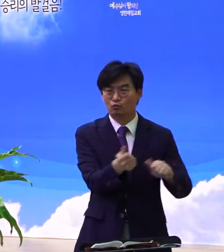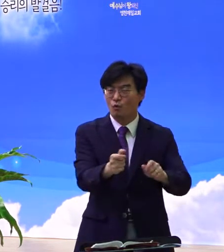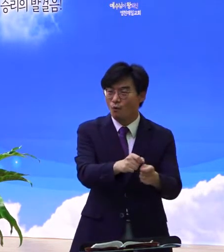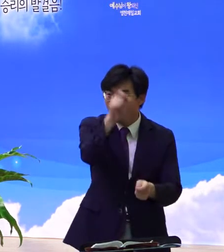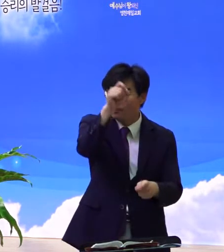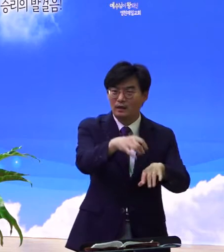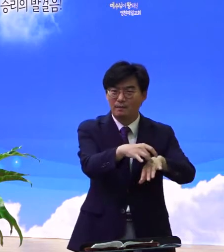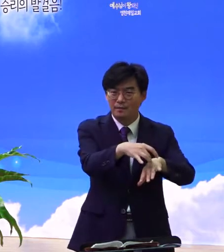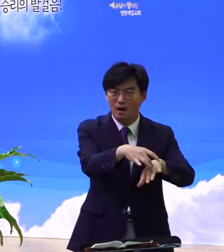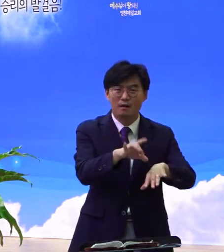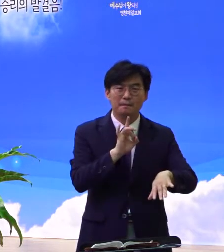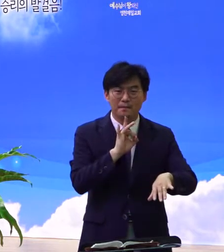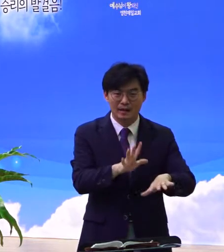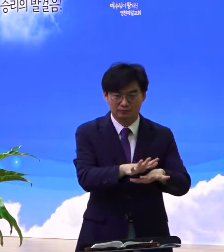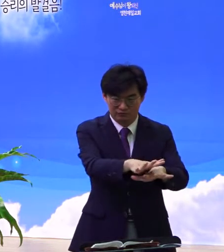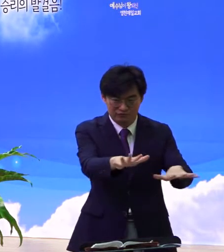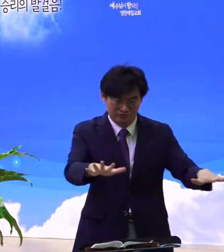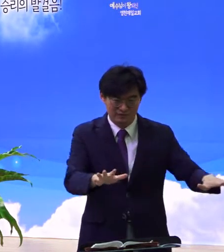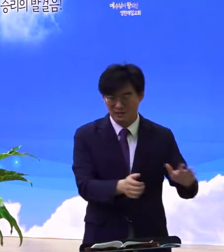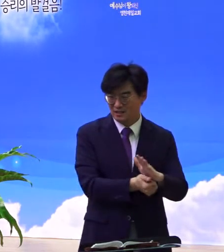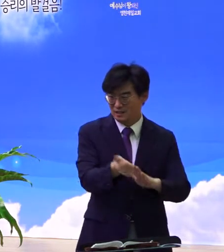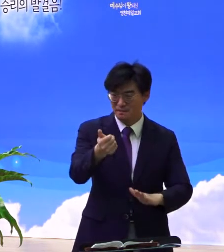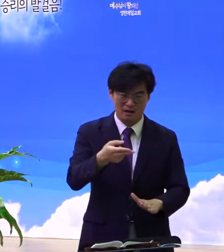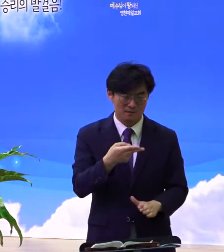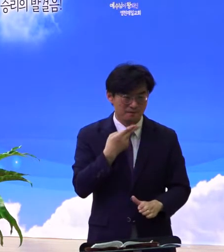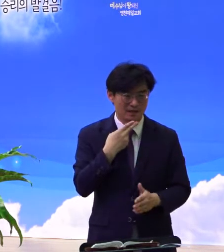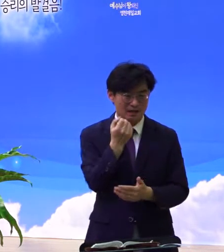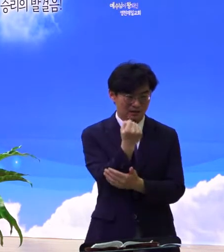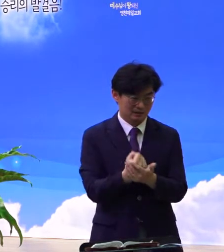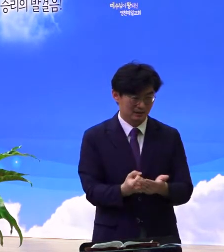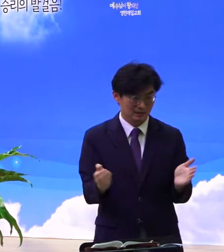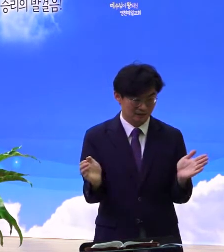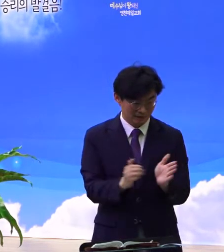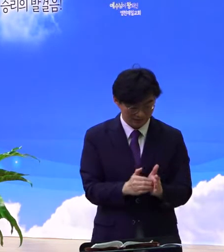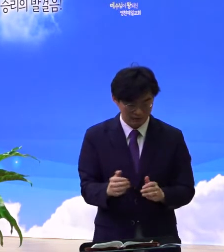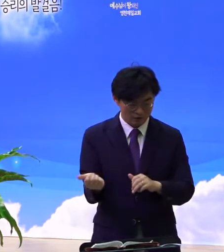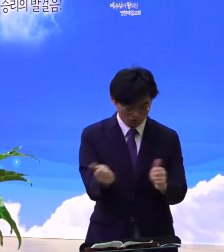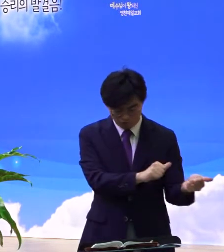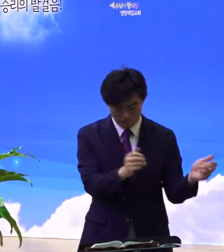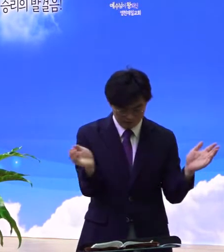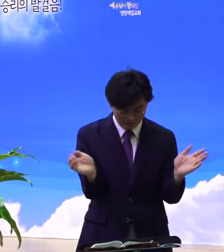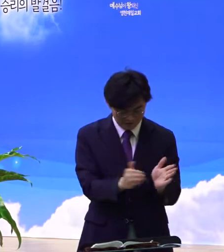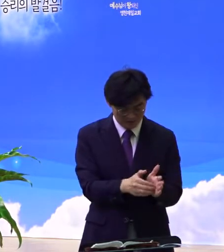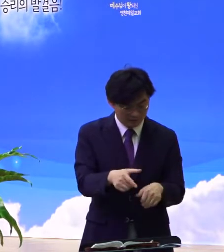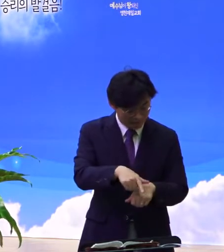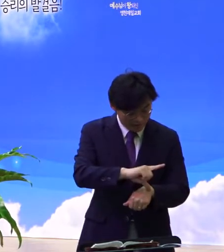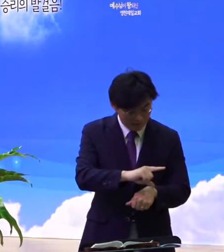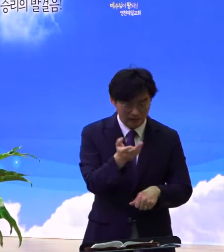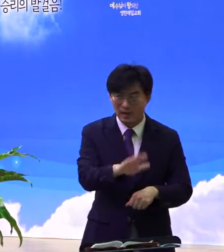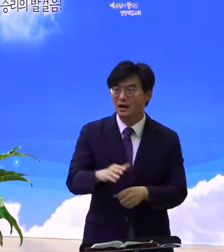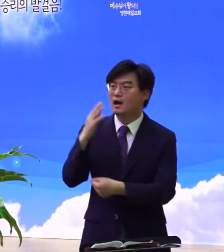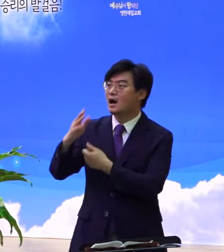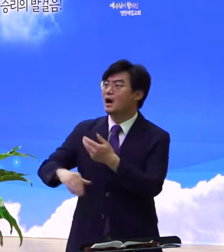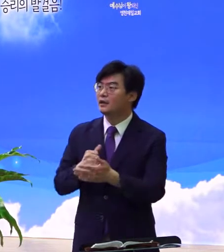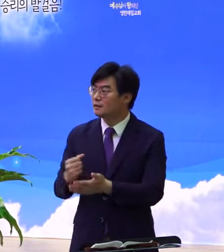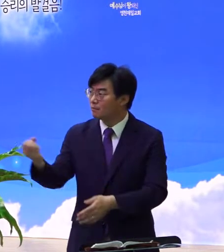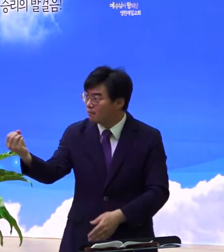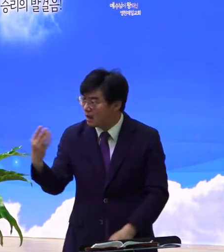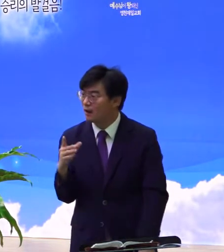것입니다. 그때 하나님께서 에스겔 선지자에게 하나님 말씀을 대언하게 했습니다. 그 대언하라는